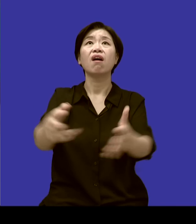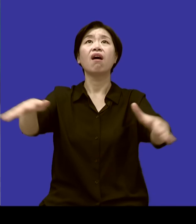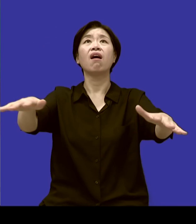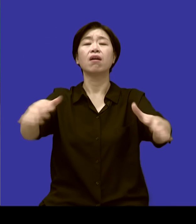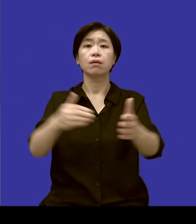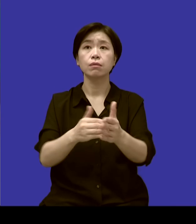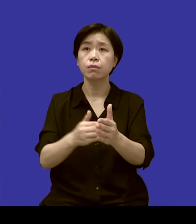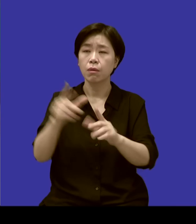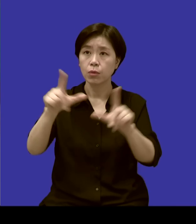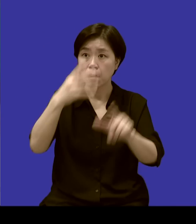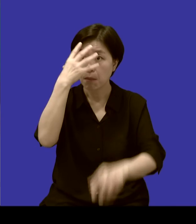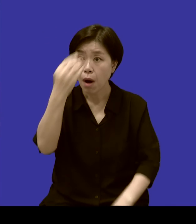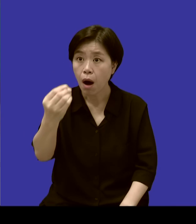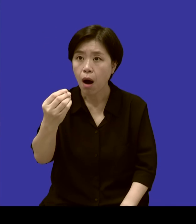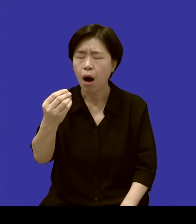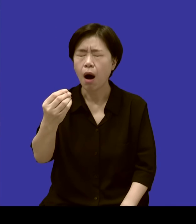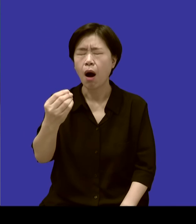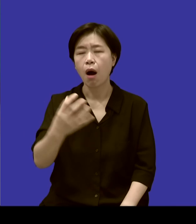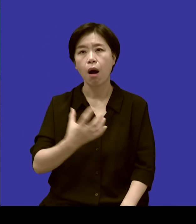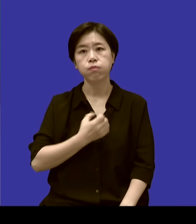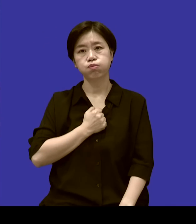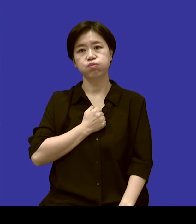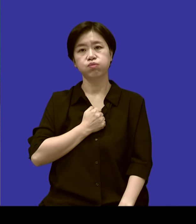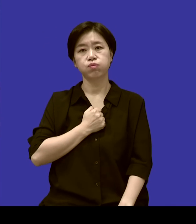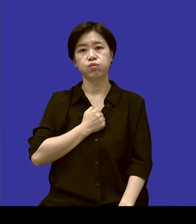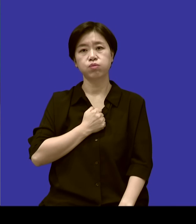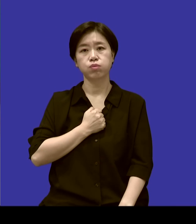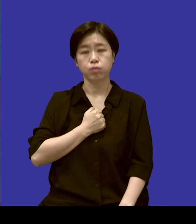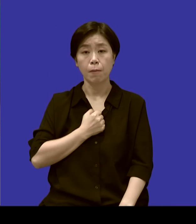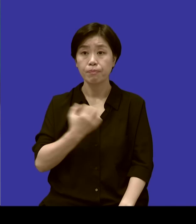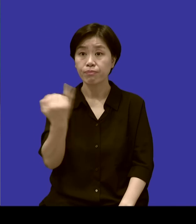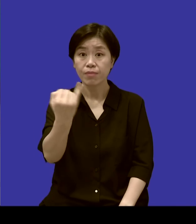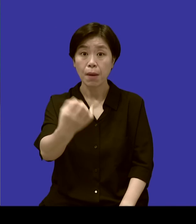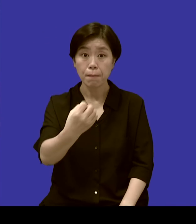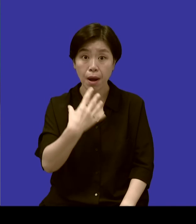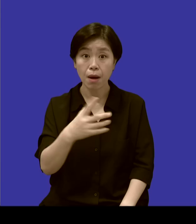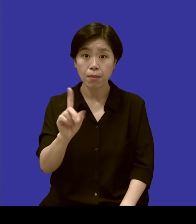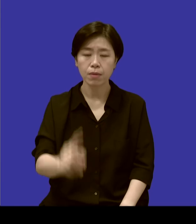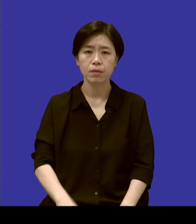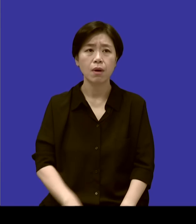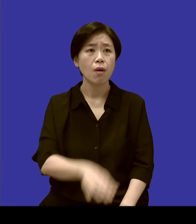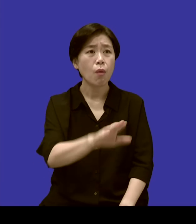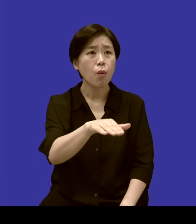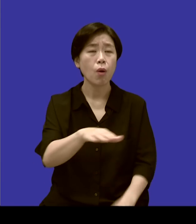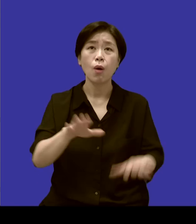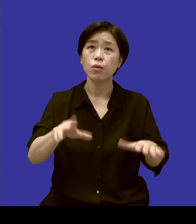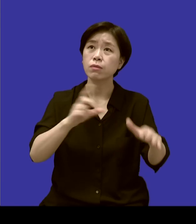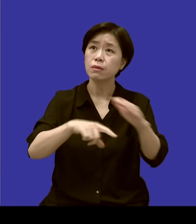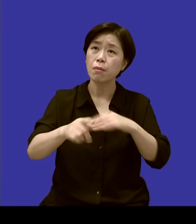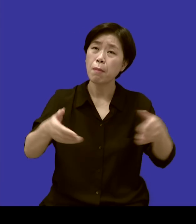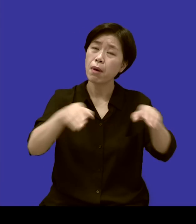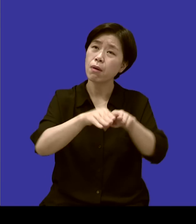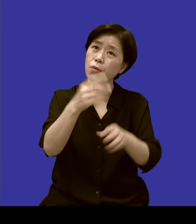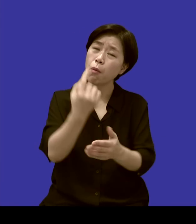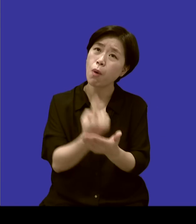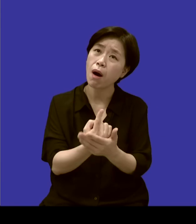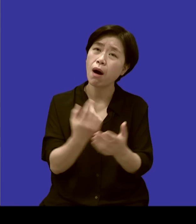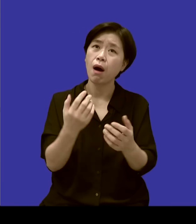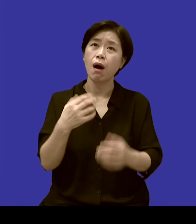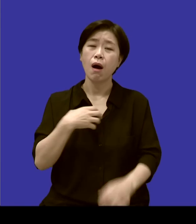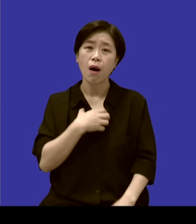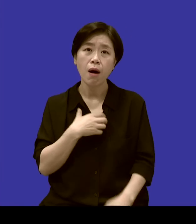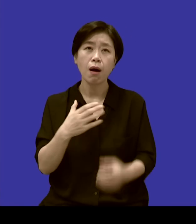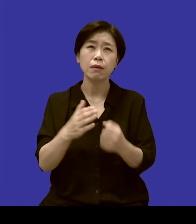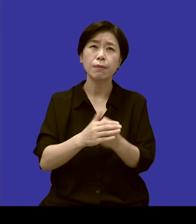유혜리도 왔는데 유혜리 얘도 어디에 깔려서 있을 거다. 그 언니가 그랬다는 거예요. 그러면서 그 상황을 딱 보는